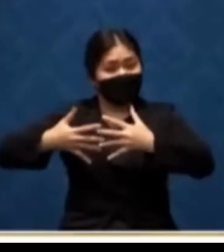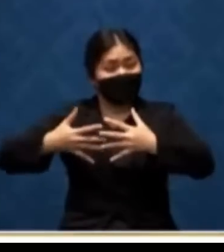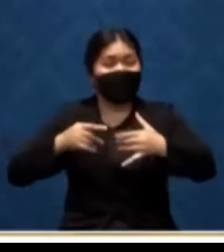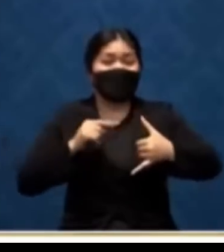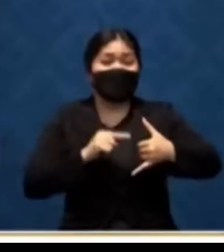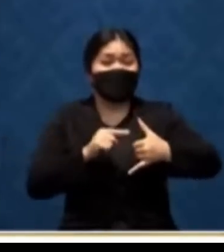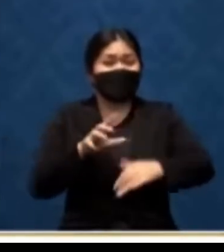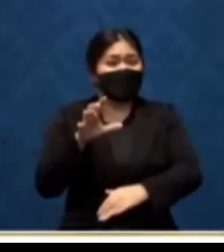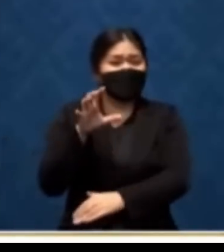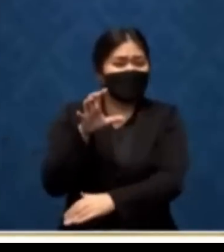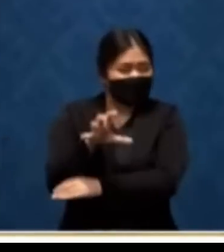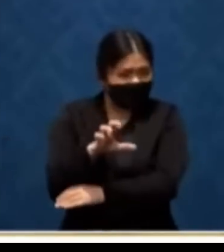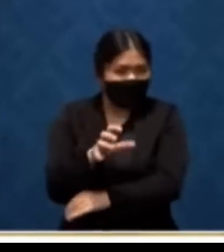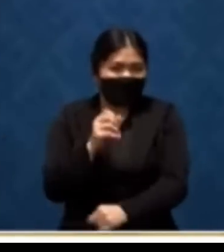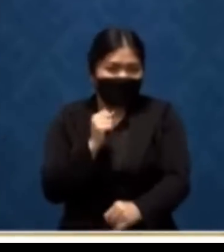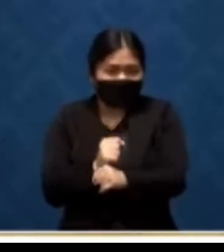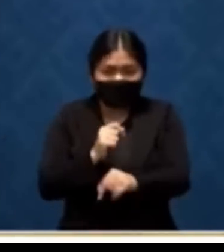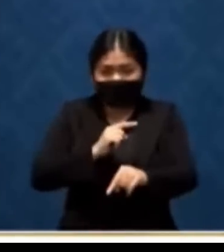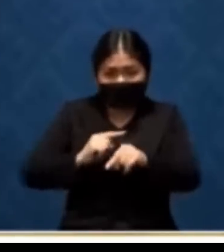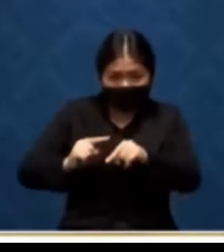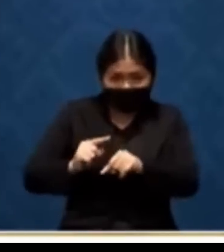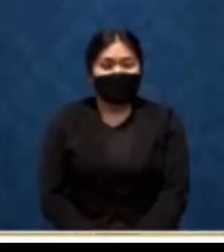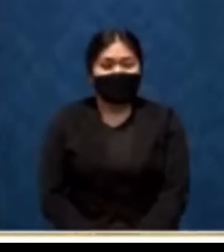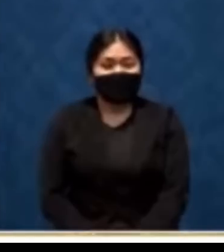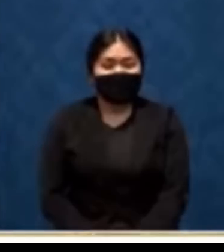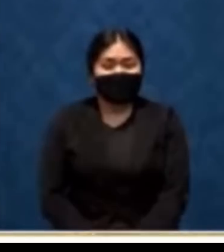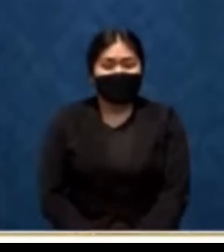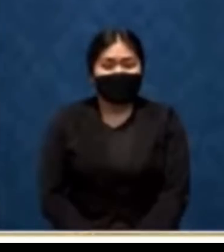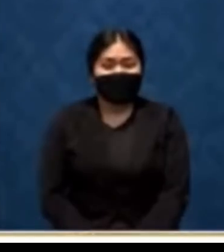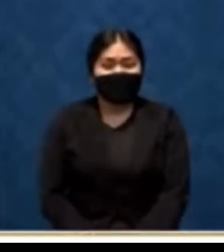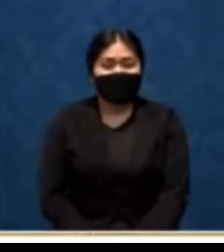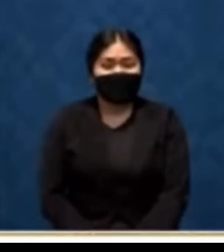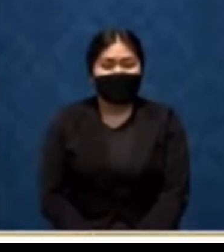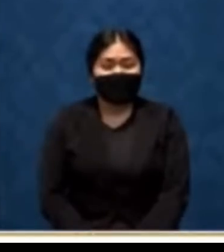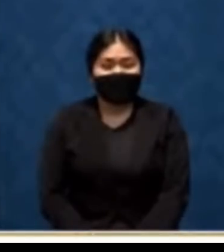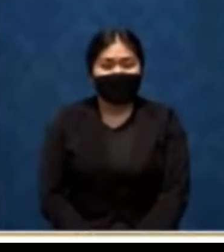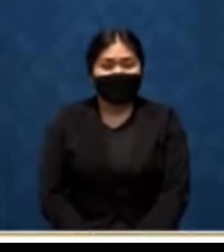ต่อมีอะไรลองไปฟังคลิปกันครับ